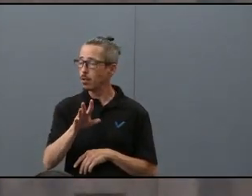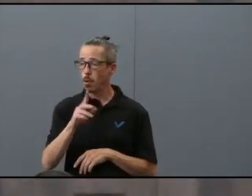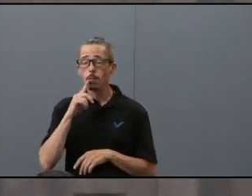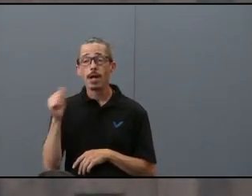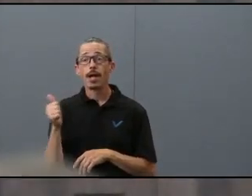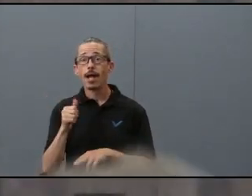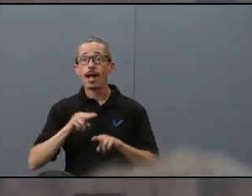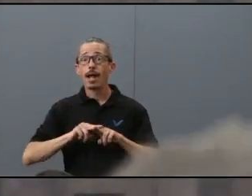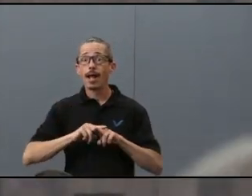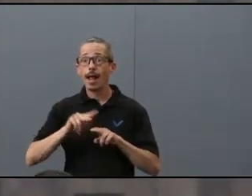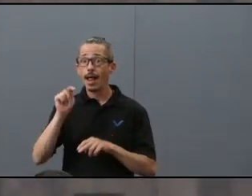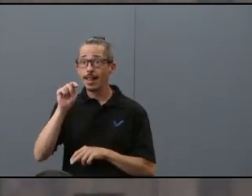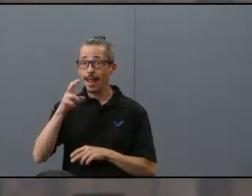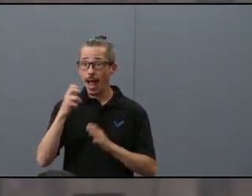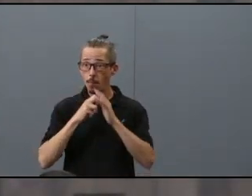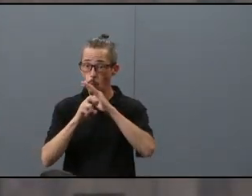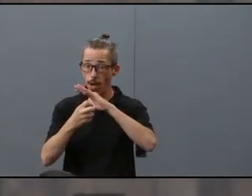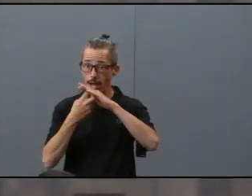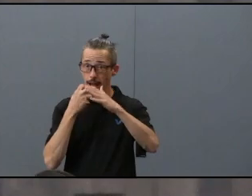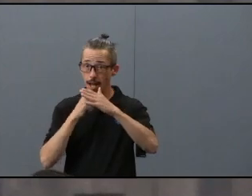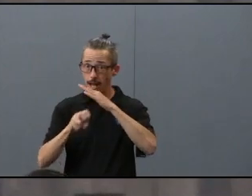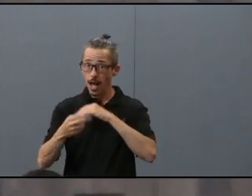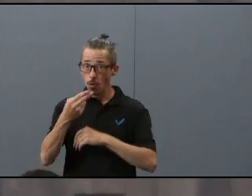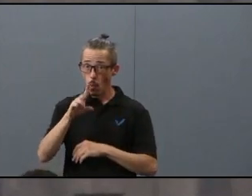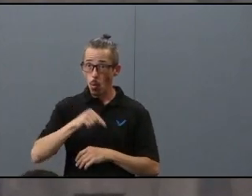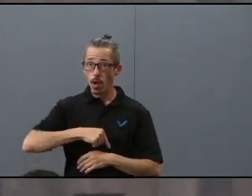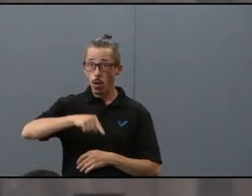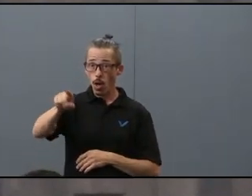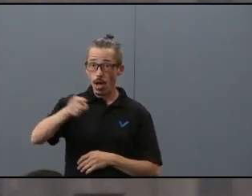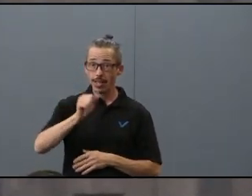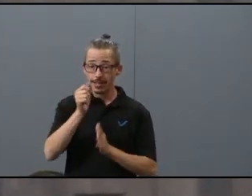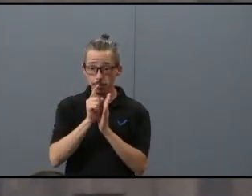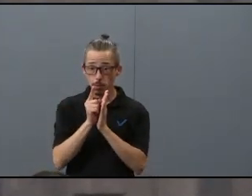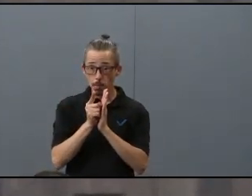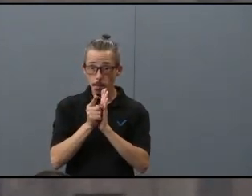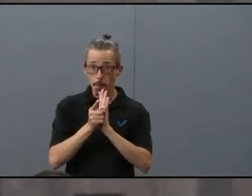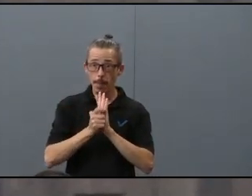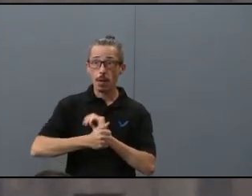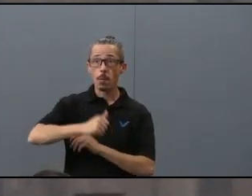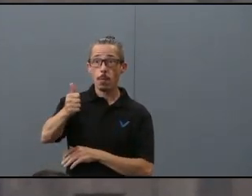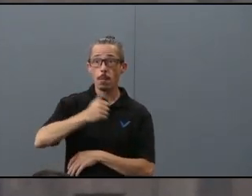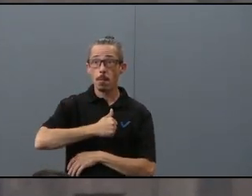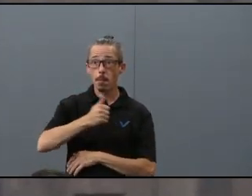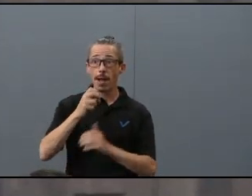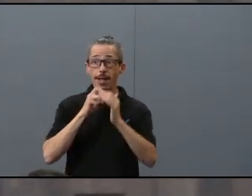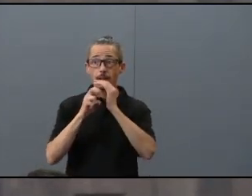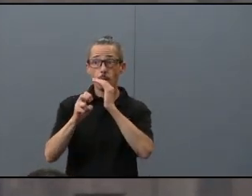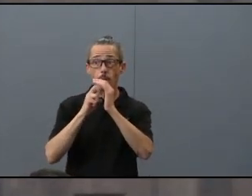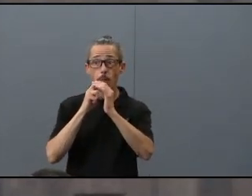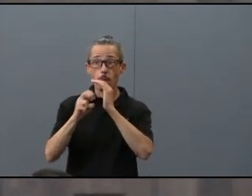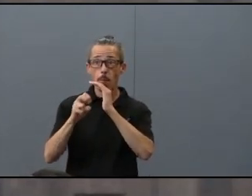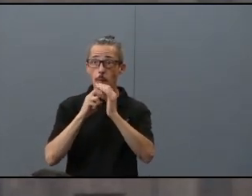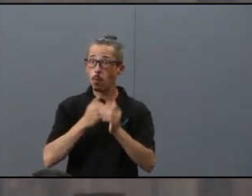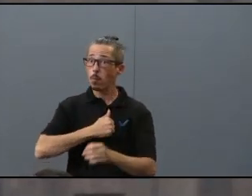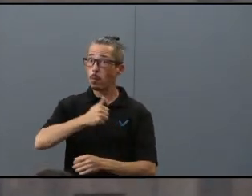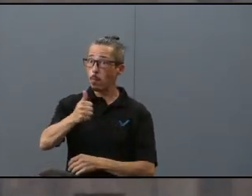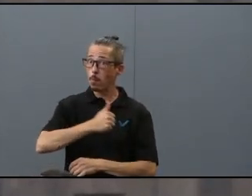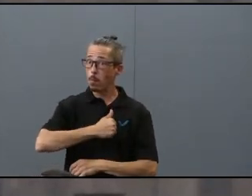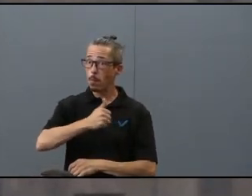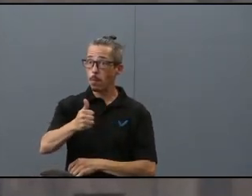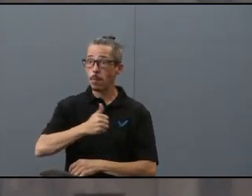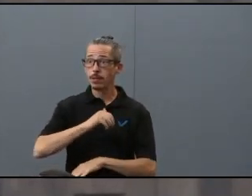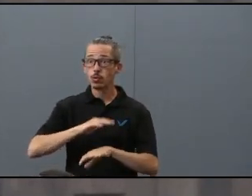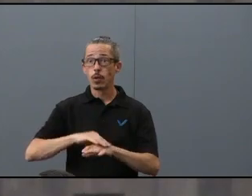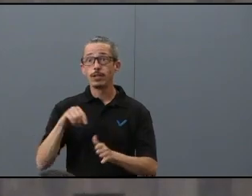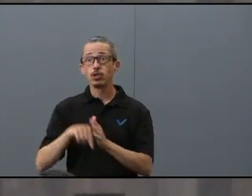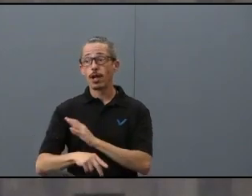tramoué donc jusqu'à harébr ce qui nous permettrait au 10 minutes d'avoir des départs et d'avoir des départs en tout temps pour compenser l'échec